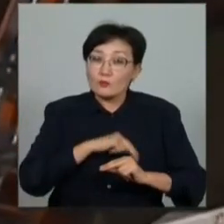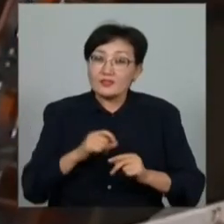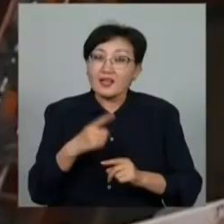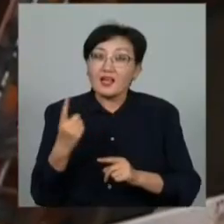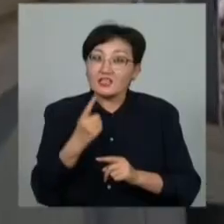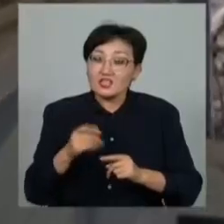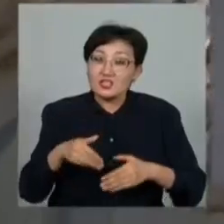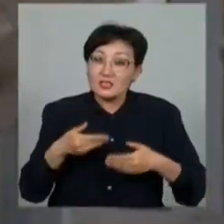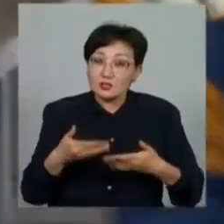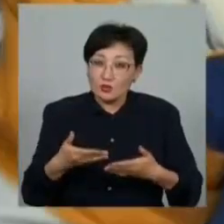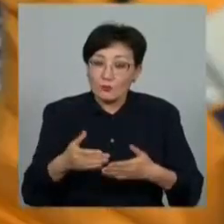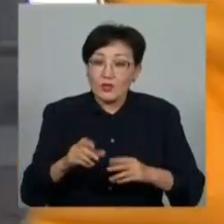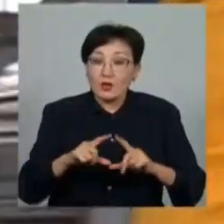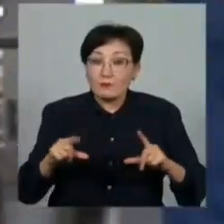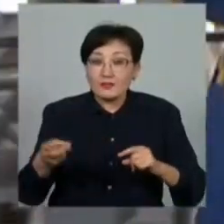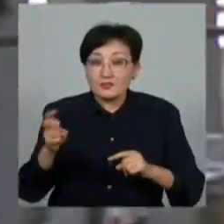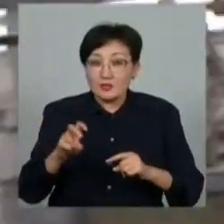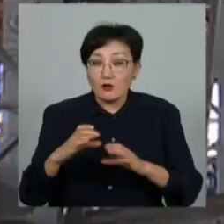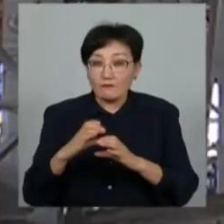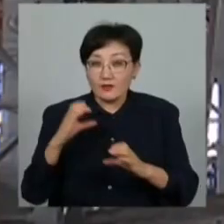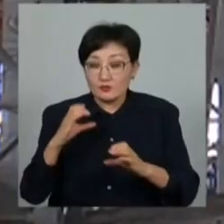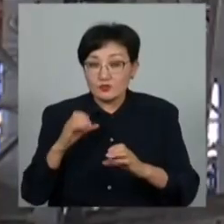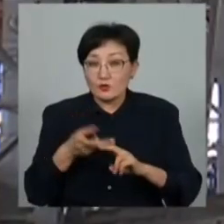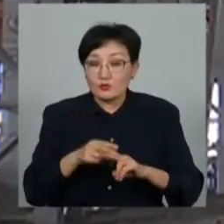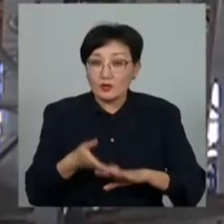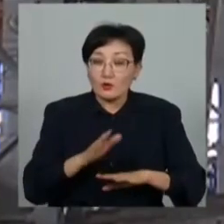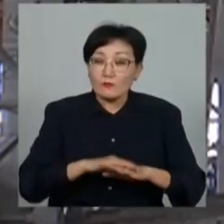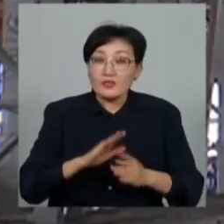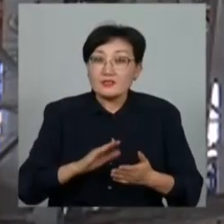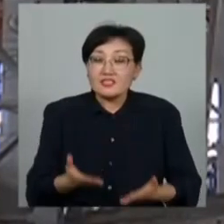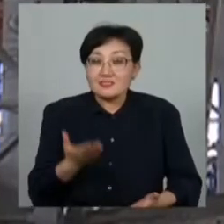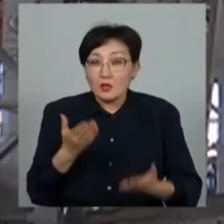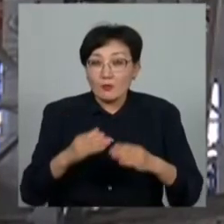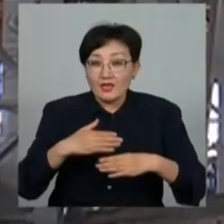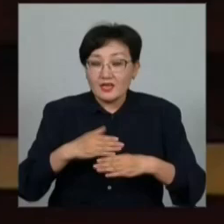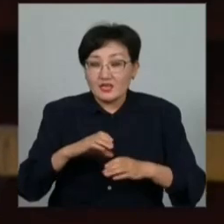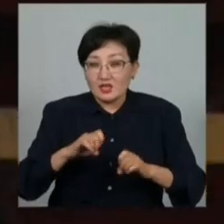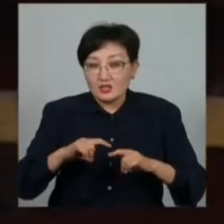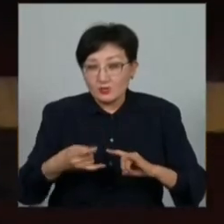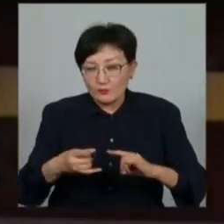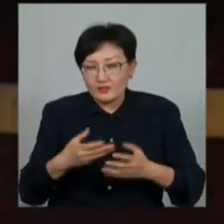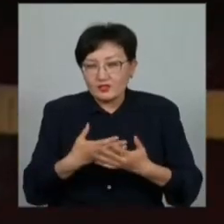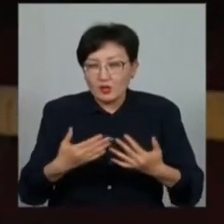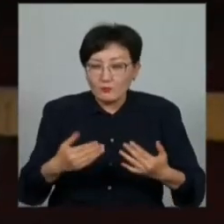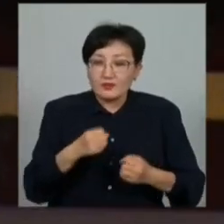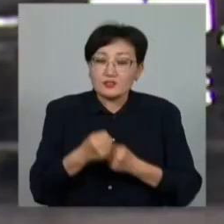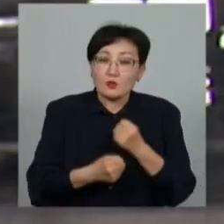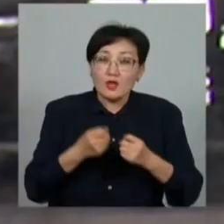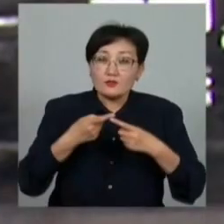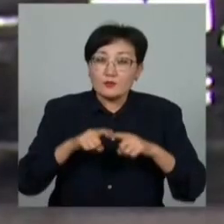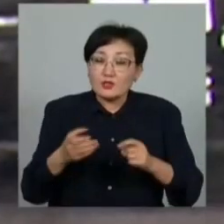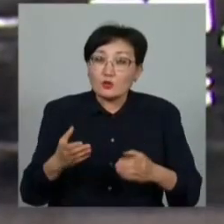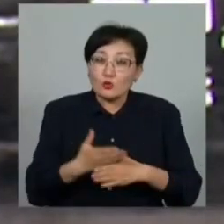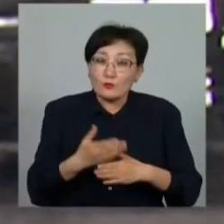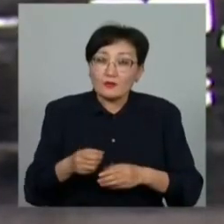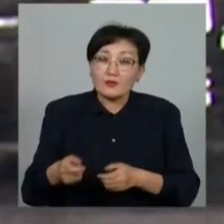алғашқы сатысы. Мұнан кейін мекемеге келген вагоннан аса ауыр салмақтағы кірпіш, метал, темір бетон секілді заттарда техниканың